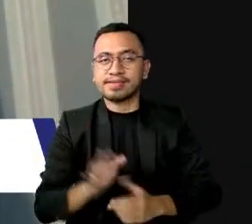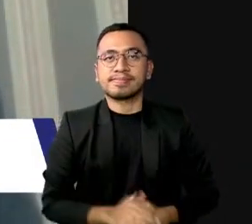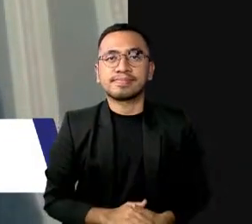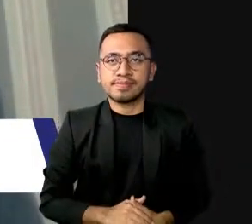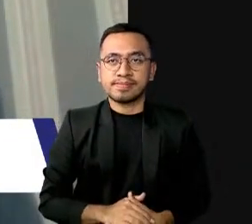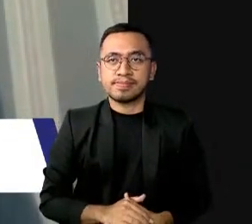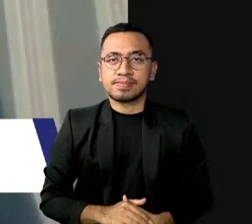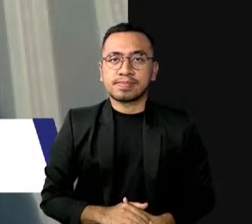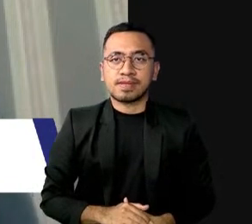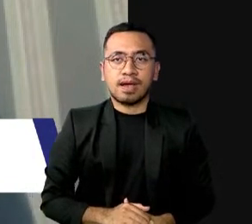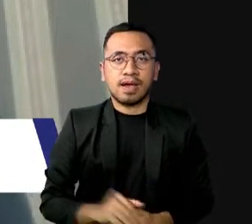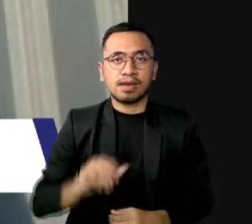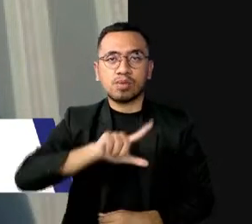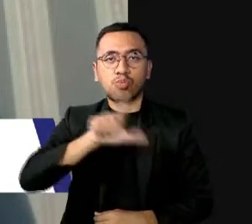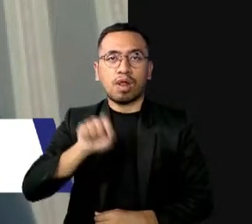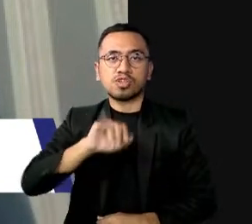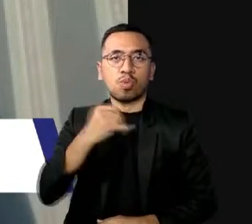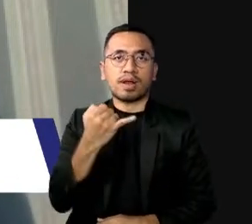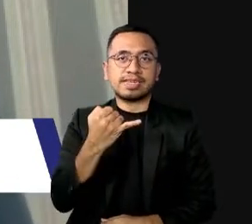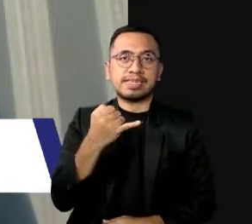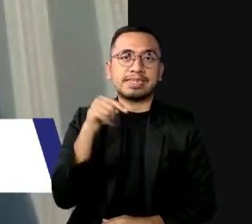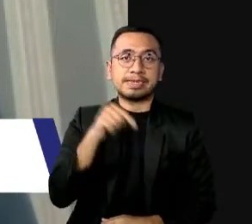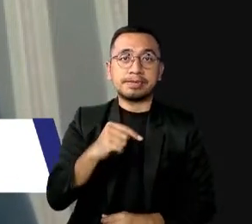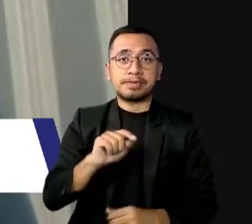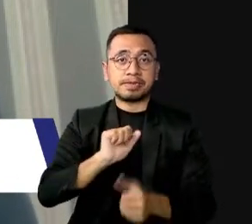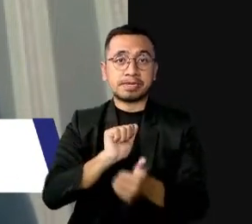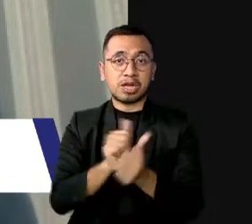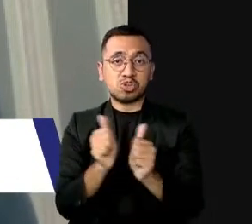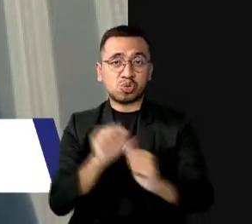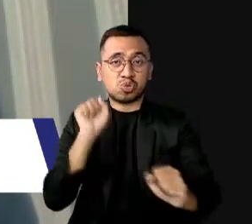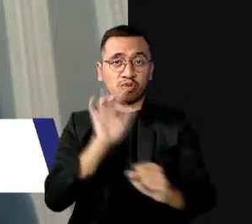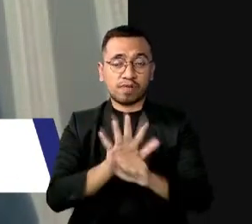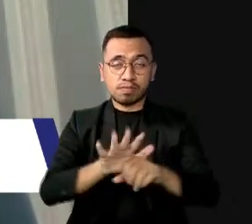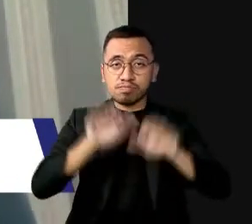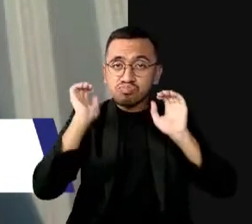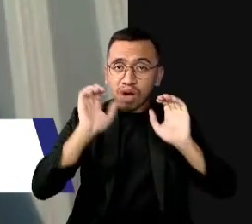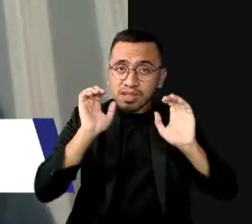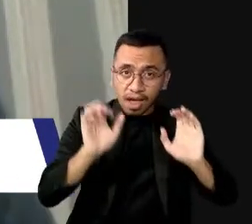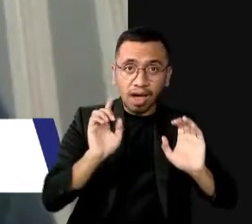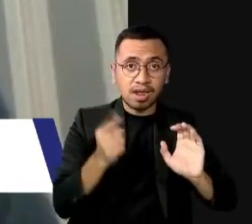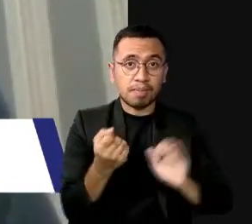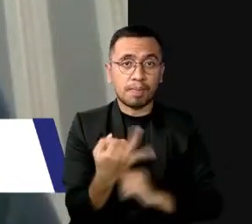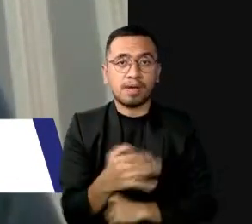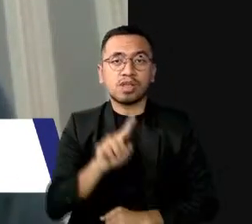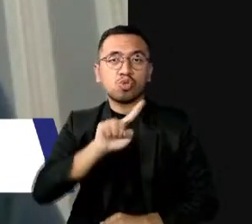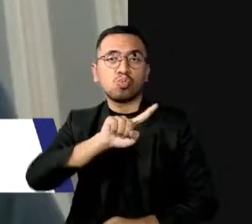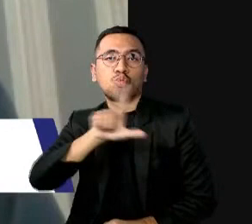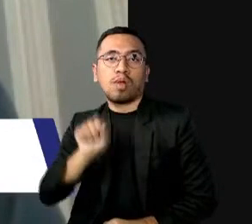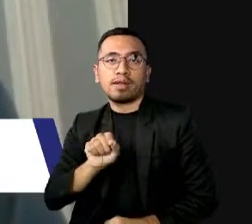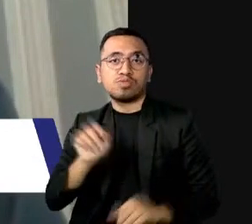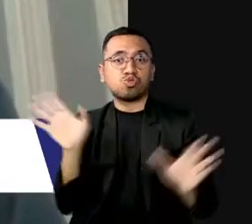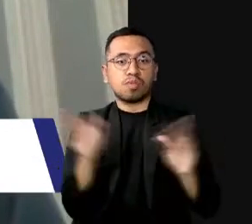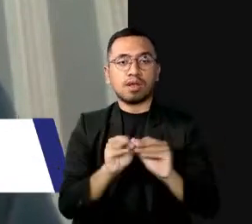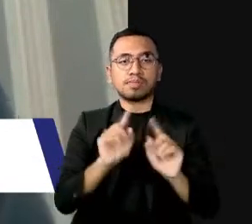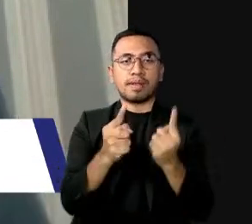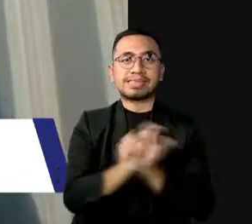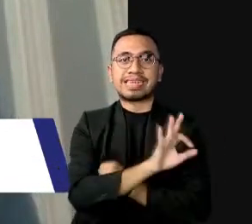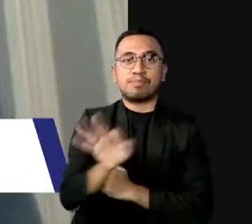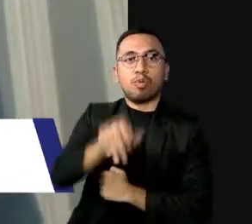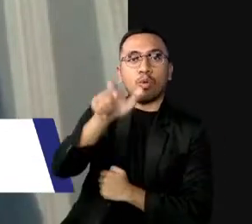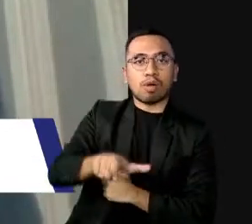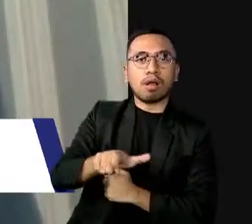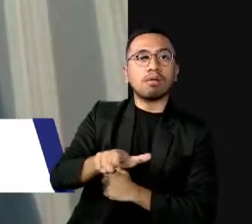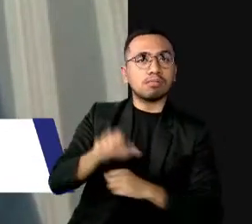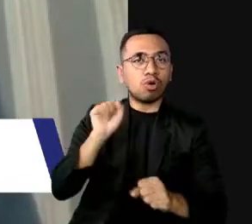kasus di PP Januari ini memang sedang tinggi ya 11.000 kasus dalam satu bulan terjadi Depok Hai jadi